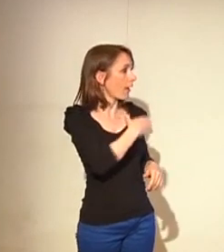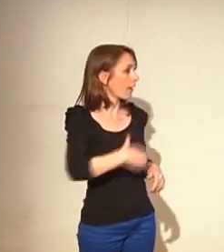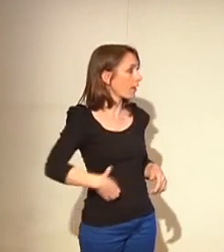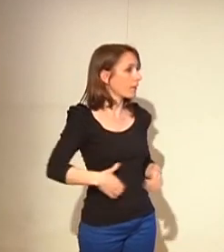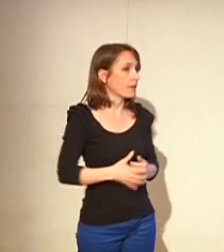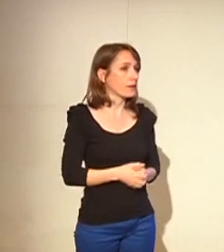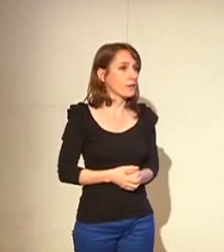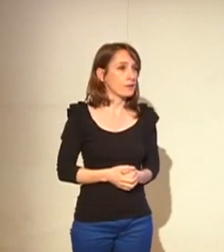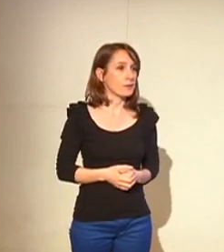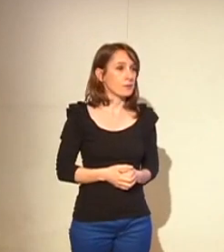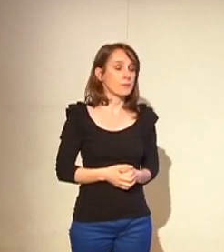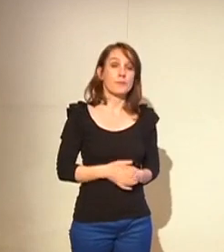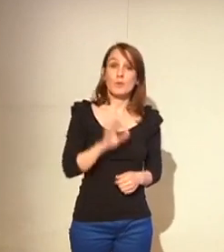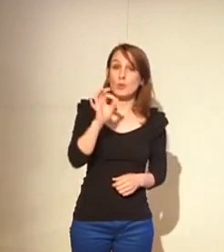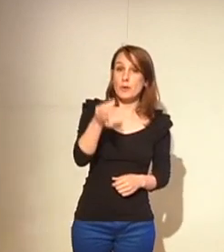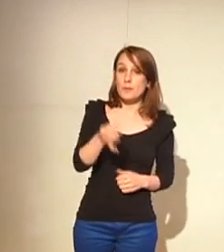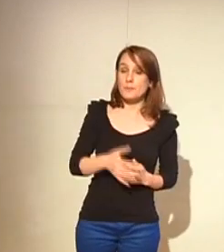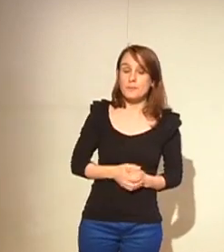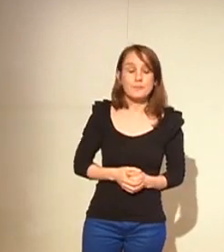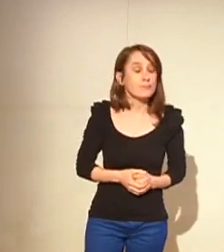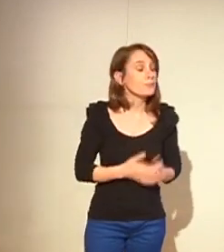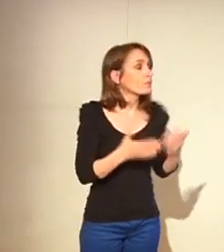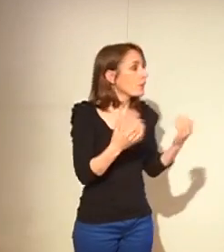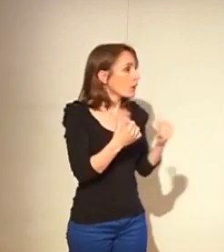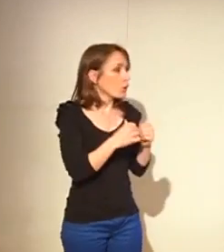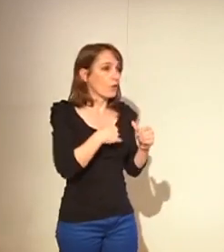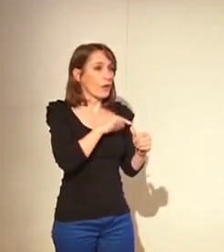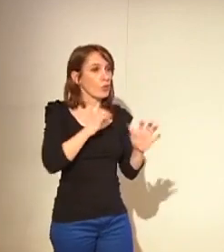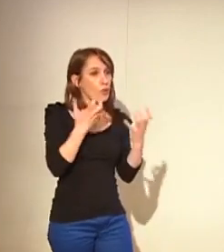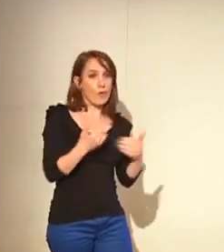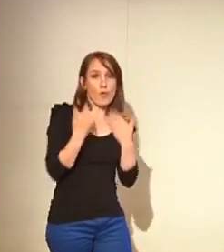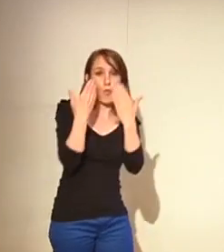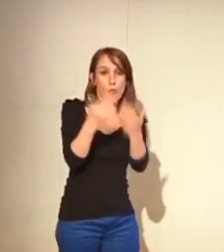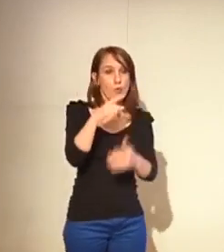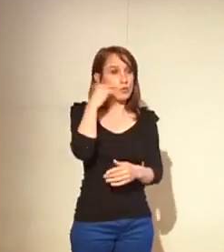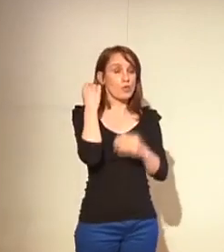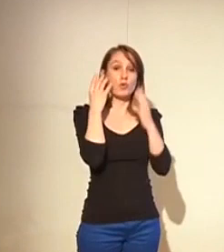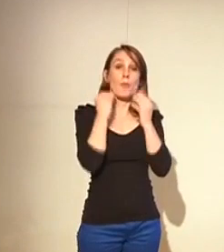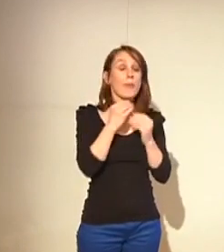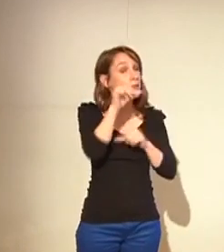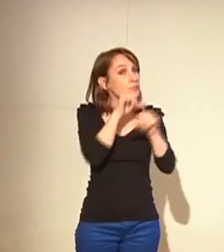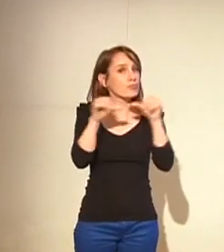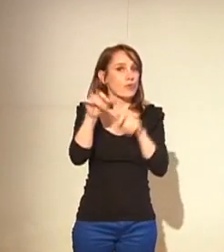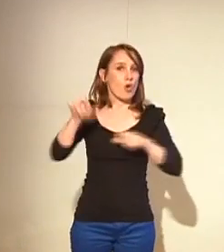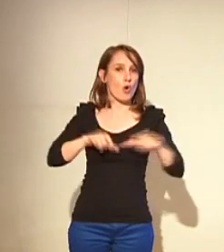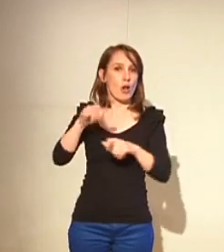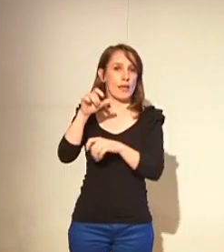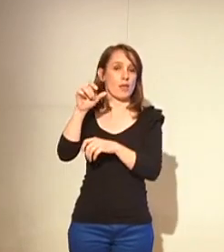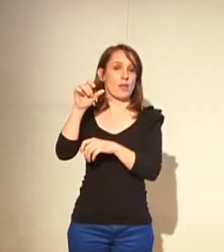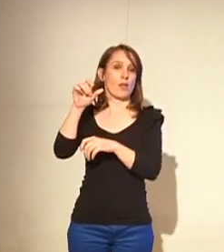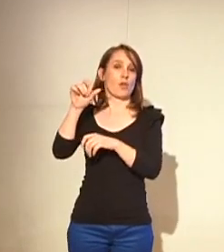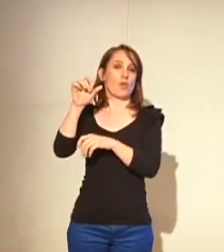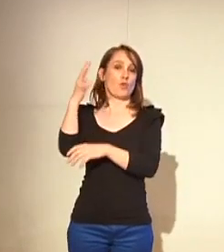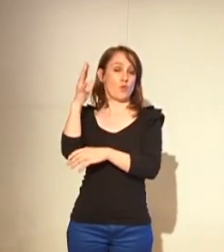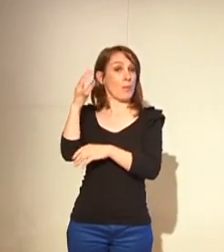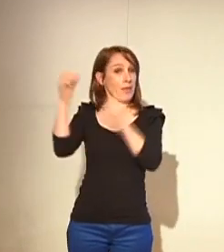oui 17 est oui nous voudrions proposer à Monsieur Barbier si nos collègues de l'UMP en sans d'accord un poste de censeur au